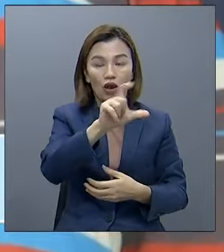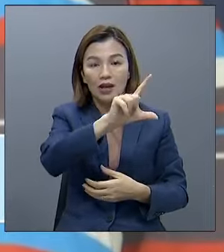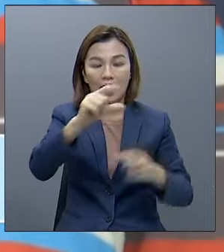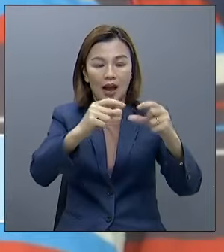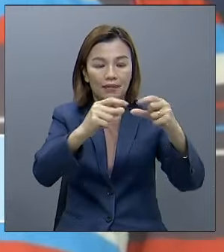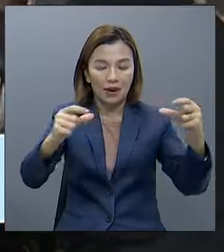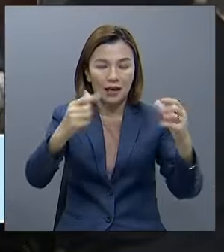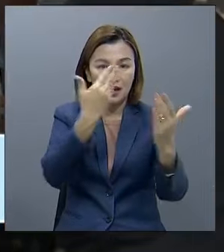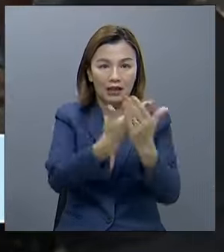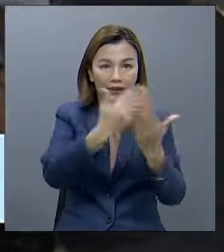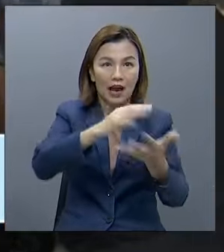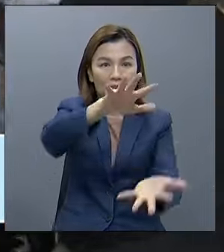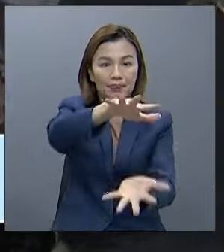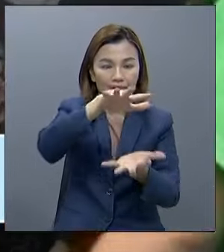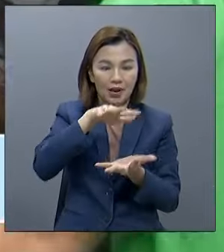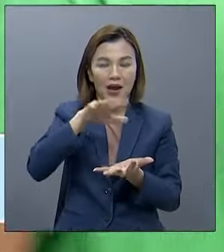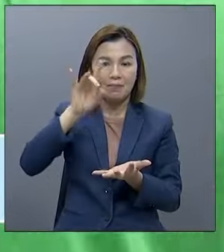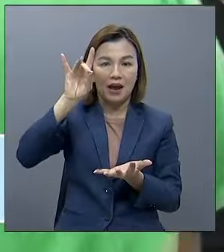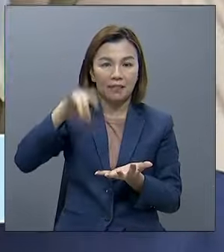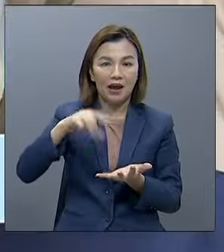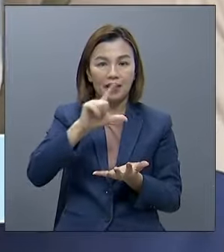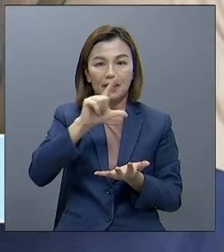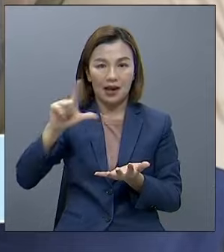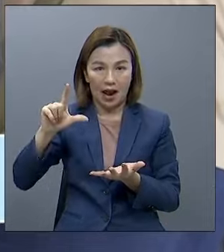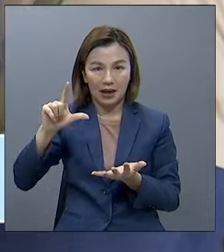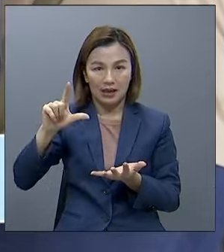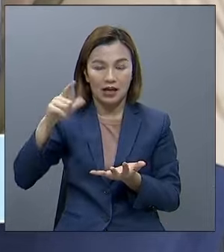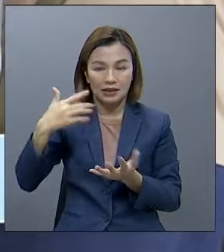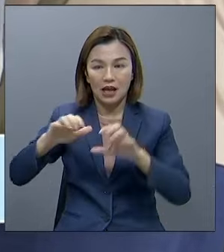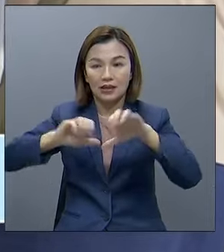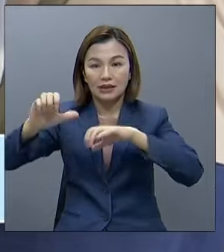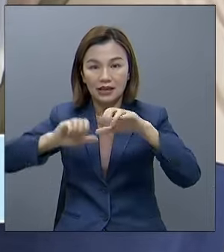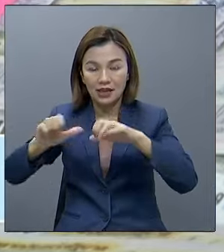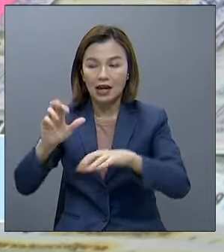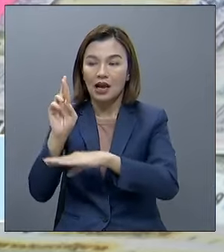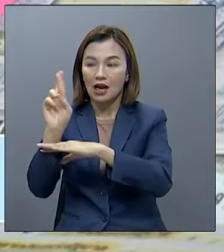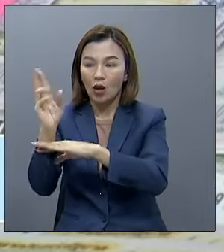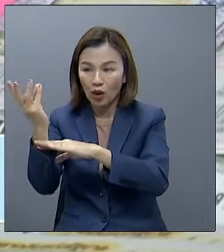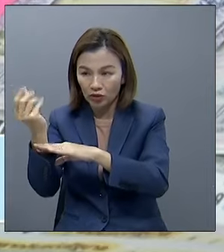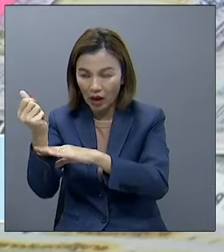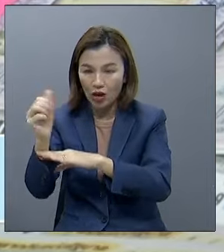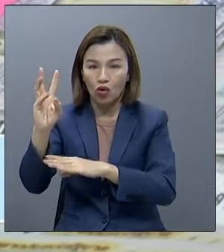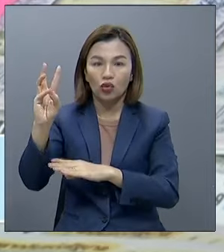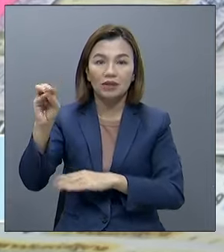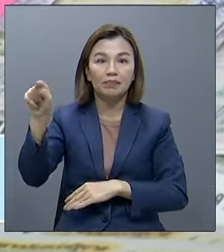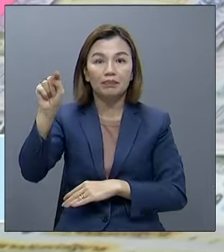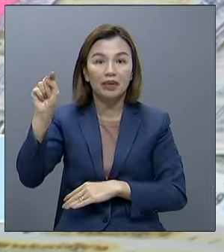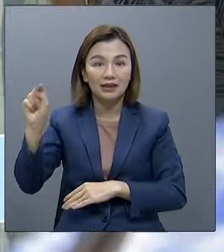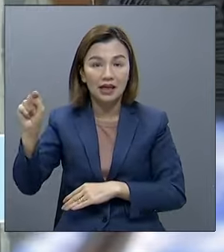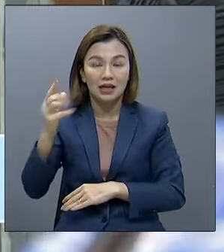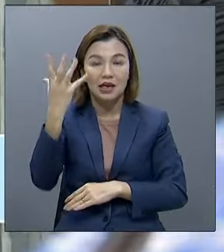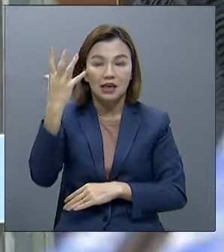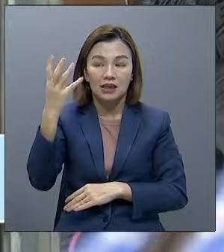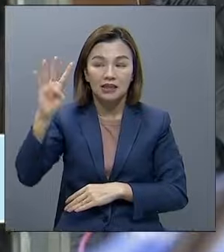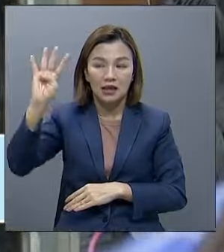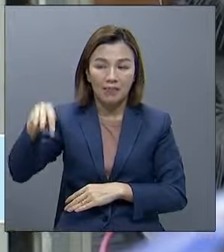ได้รับเงินในการจำหน่ายจำนวนทั้งสิ้น 8,000ล้านบาทครับจึงจะนำมาจัดสรรเป็นเงินรางวัลก็คิดเป็นร้อยละ 60อยู่ที่ 4,800